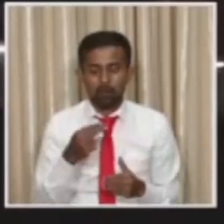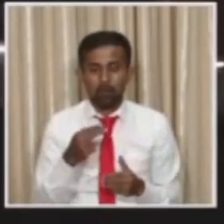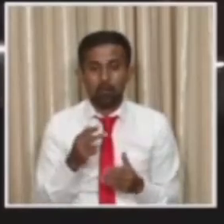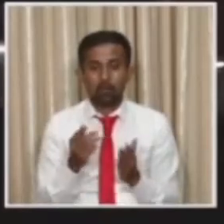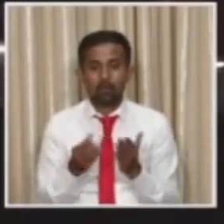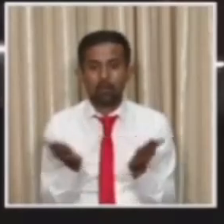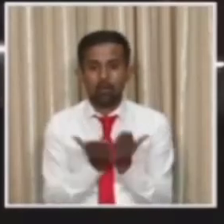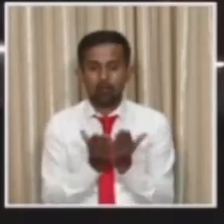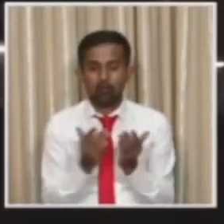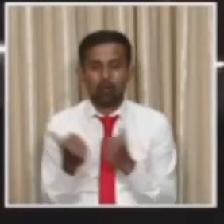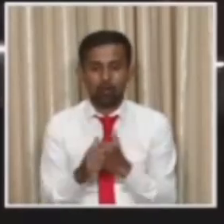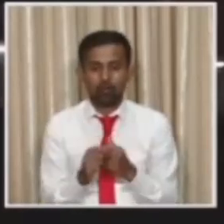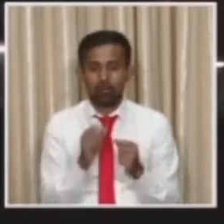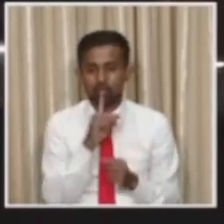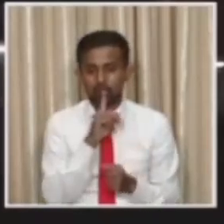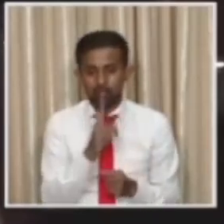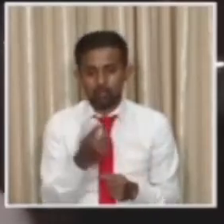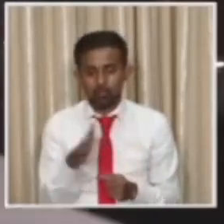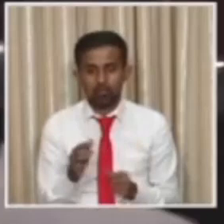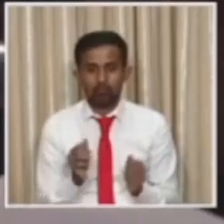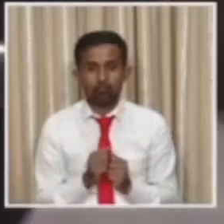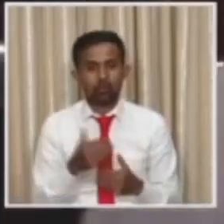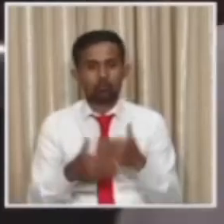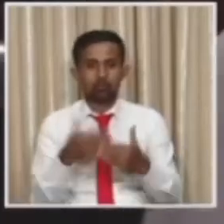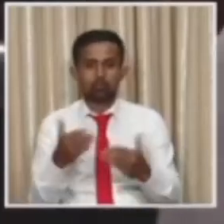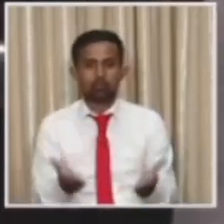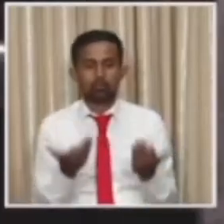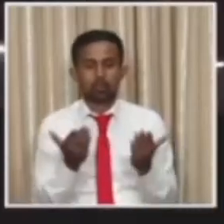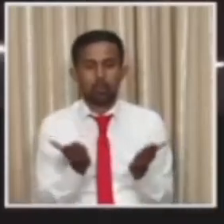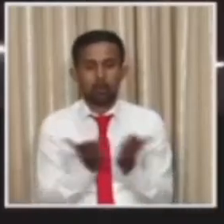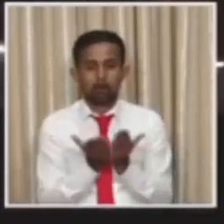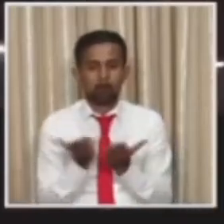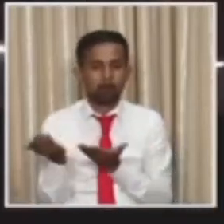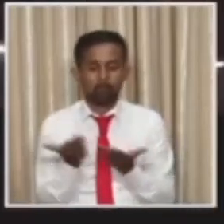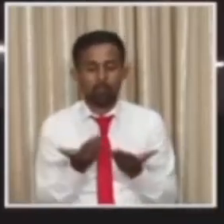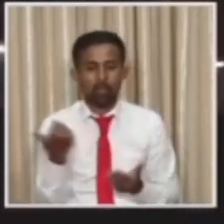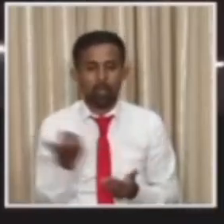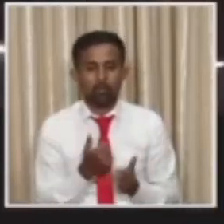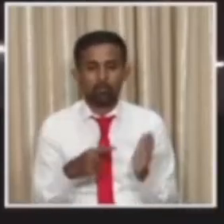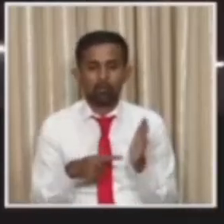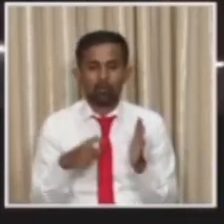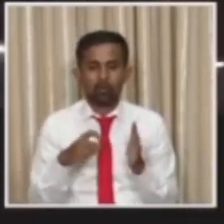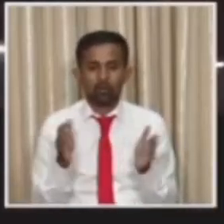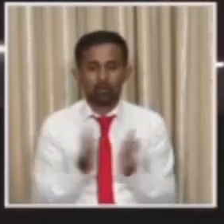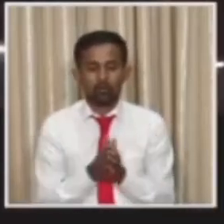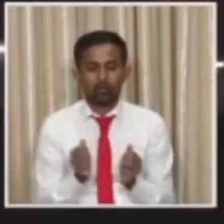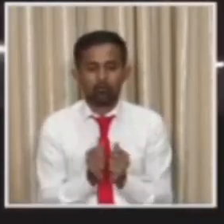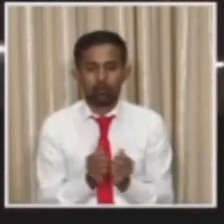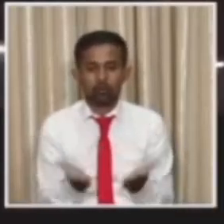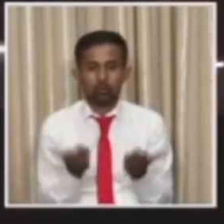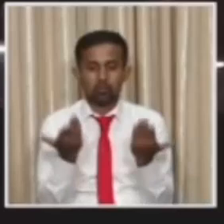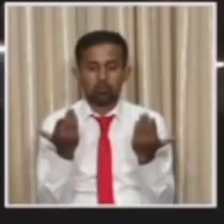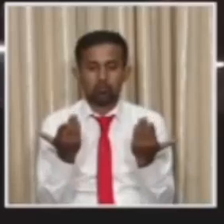පටන් ගන්න කියන එක ඉතුමා දැනුවත් කරා. ඊට පස්සේ මේ වැඩේ කරගෙන ගියා. පේපර්ස් ගෙනල්ලා අලුත් තාක්ෂණයත් අරගෙන මේ වැඩේ කරගෙන ගියා.